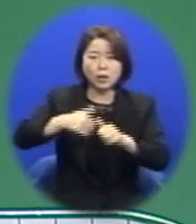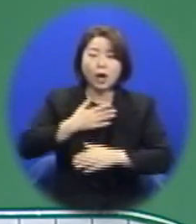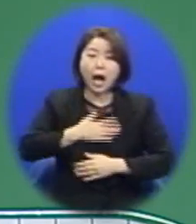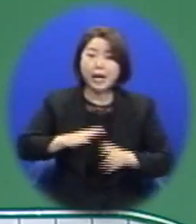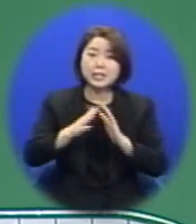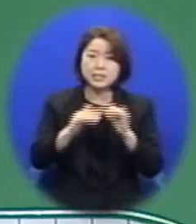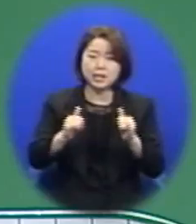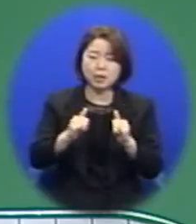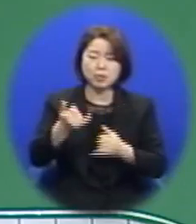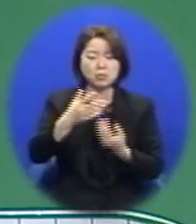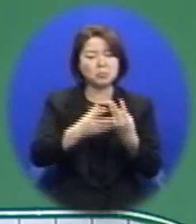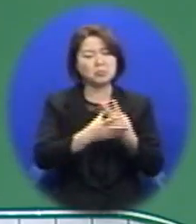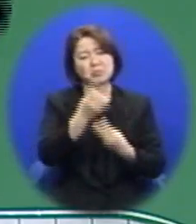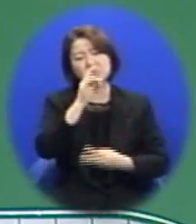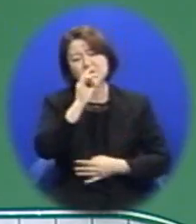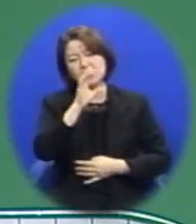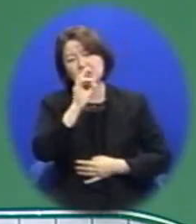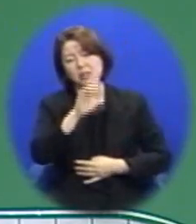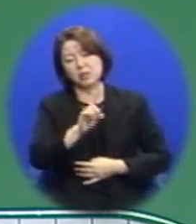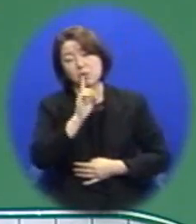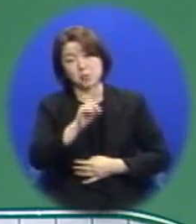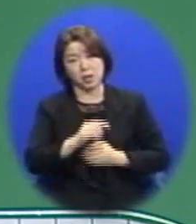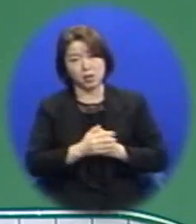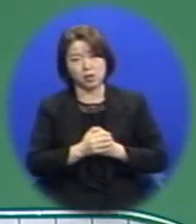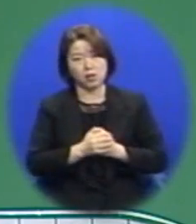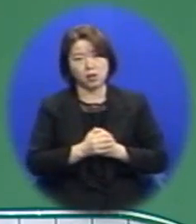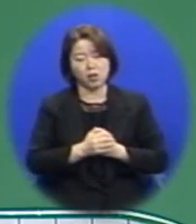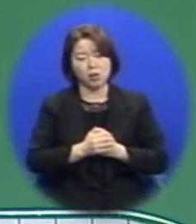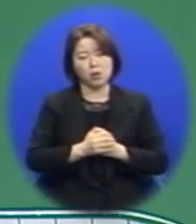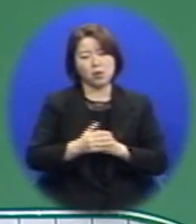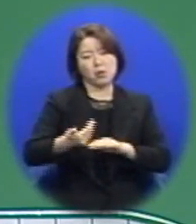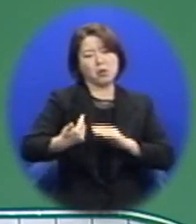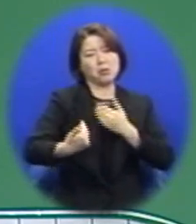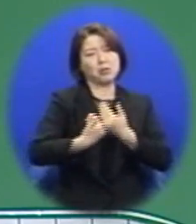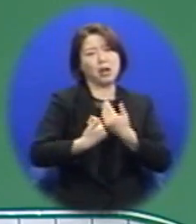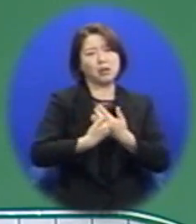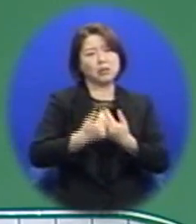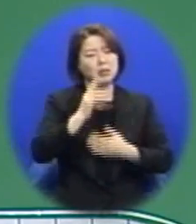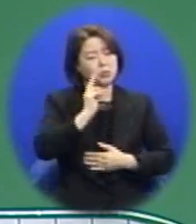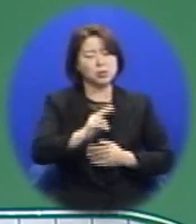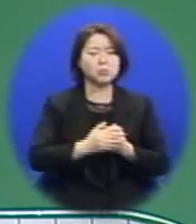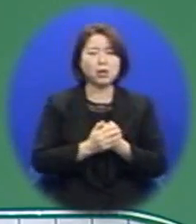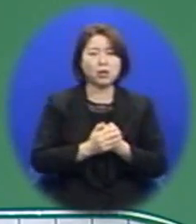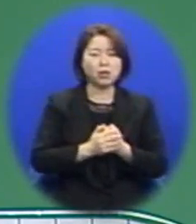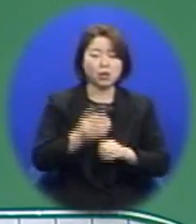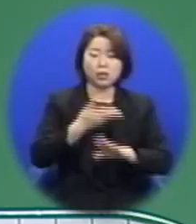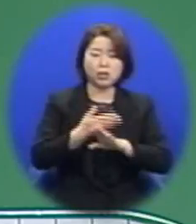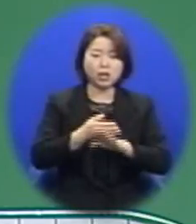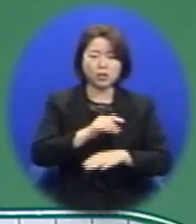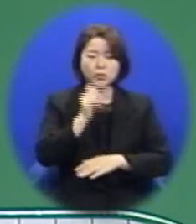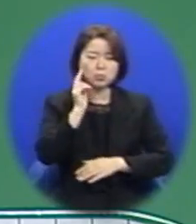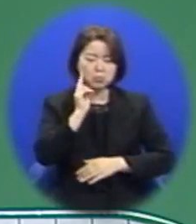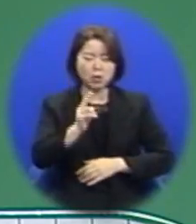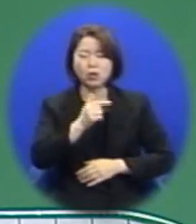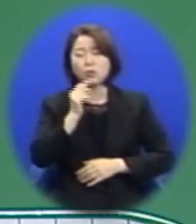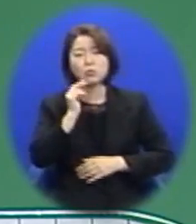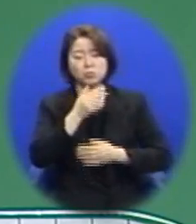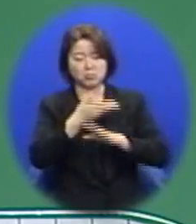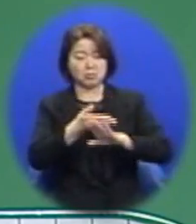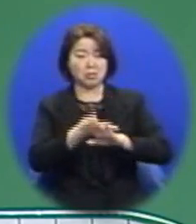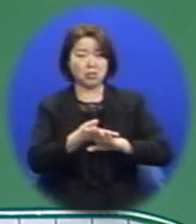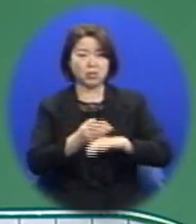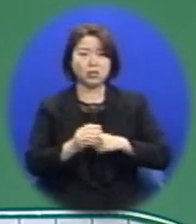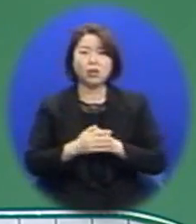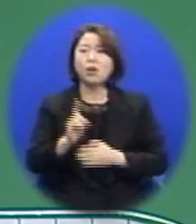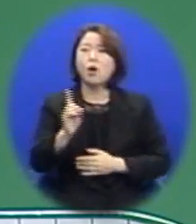거라고까지 이야기하는 분들이 많습니다. 너무 이질감이 큽니다. 달라도 너무 달라요. 그런데